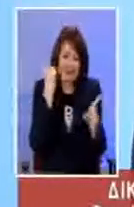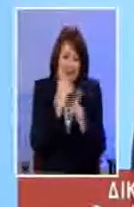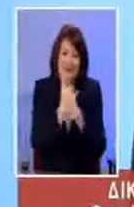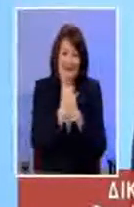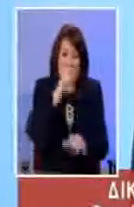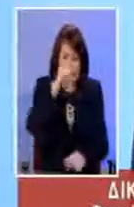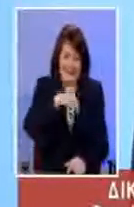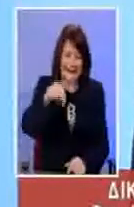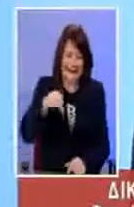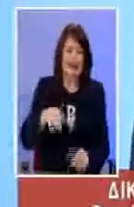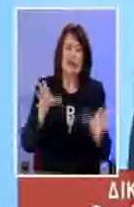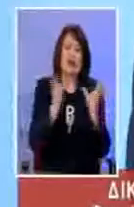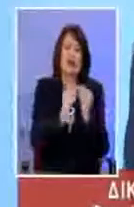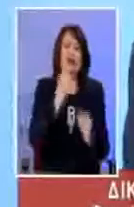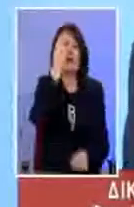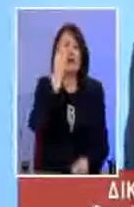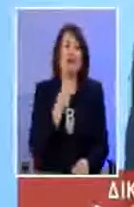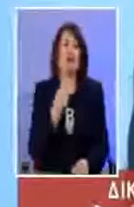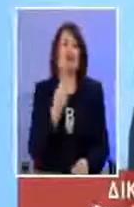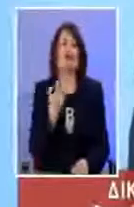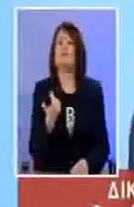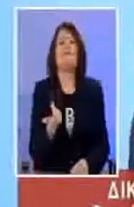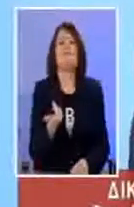δεν έχει διακριτικά των πλήκτρων, ας πούμε